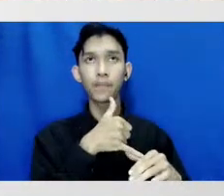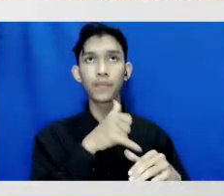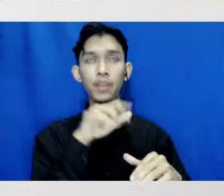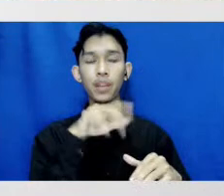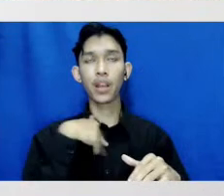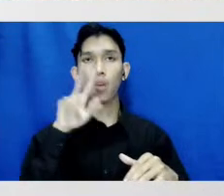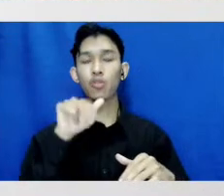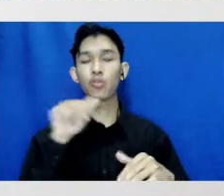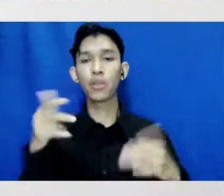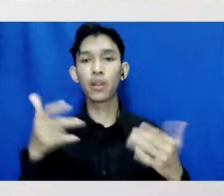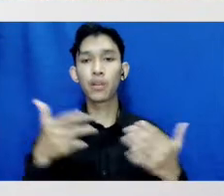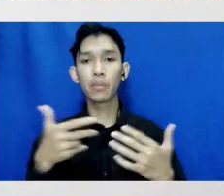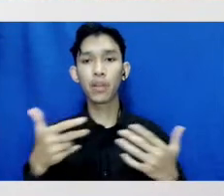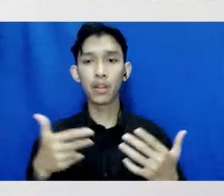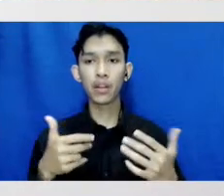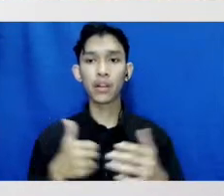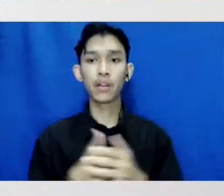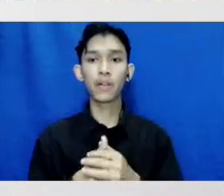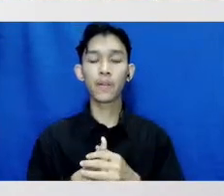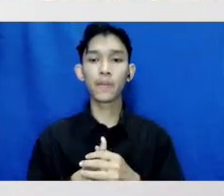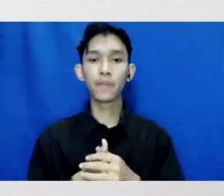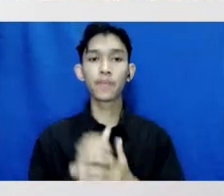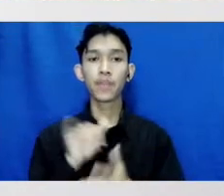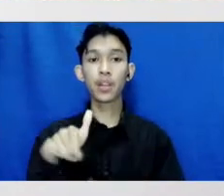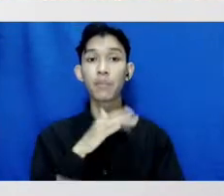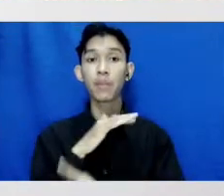pengguna ataupun masyarakat itu juga bisa